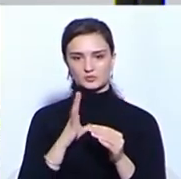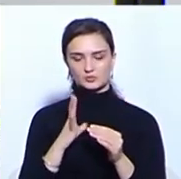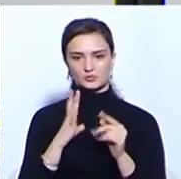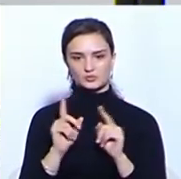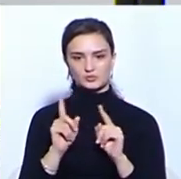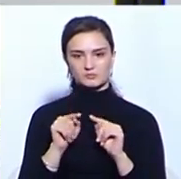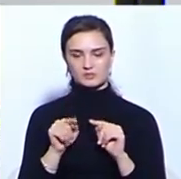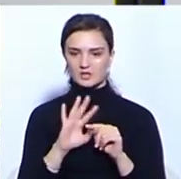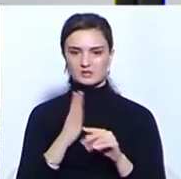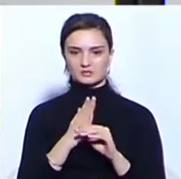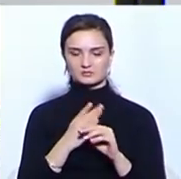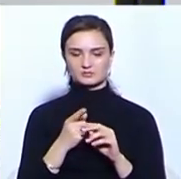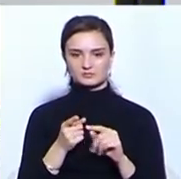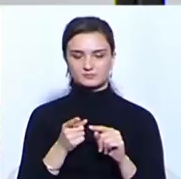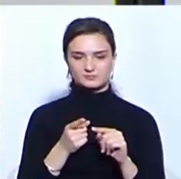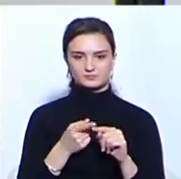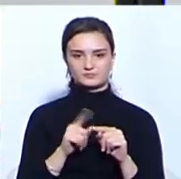რომ არ არის